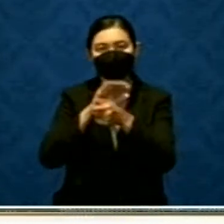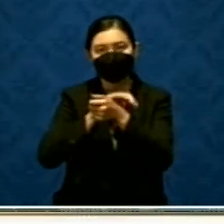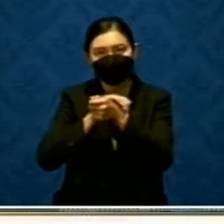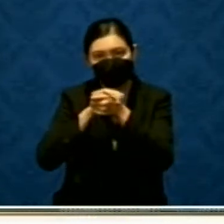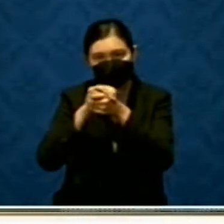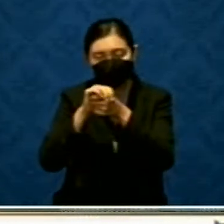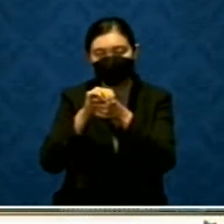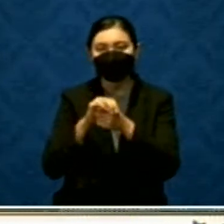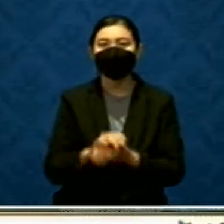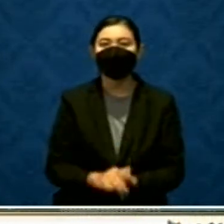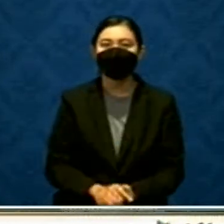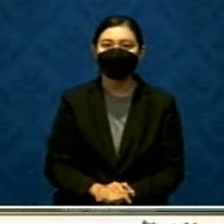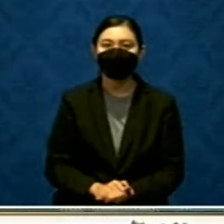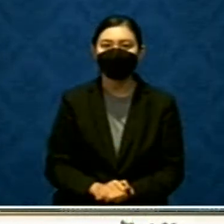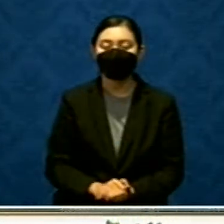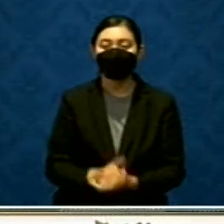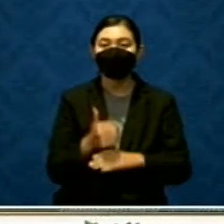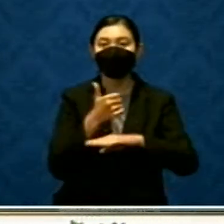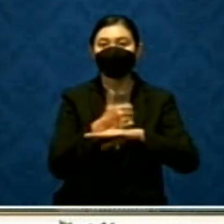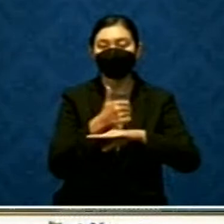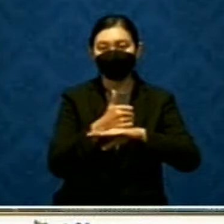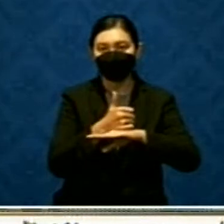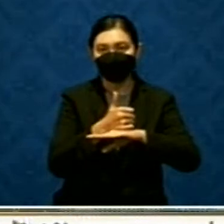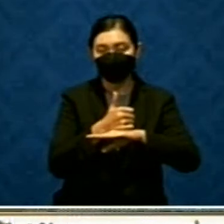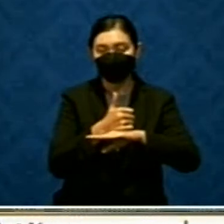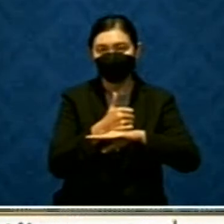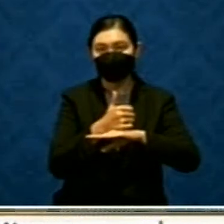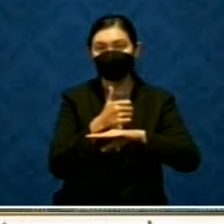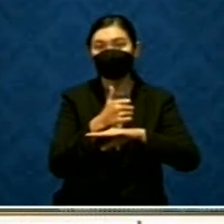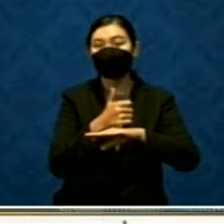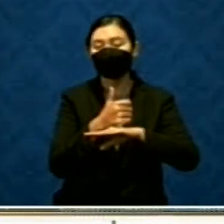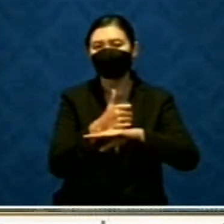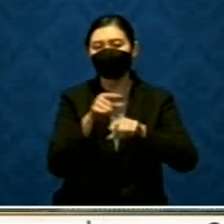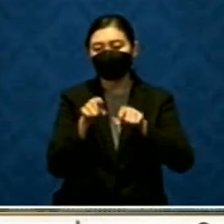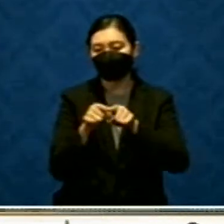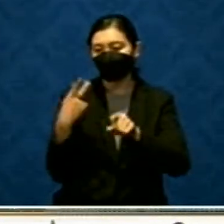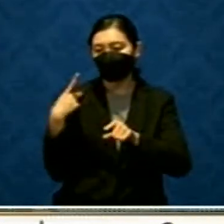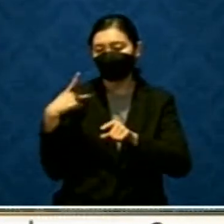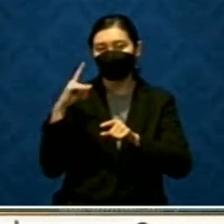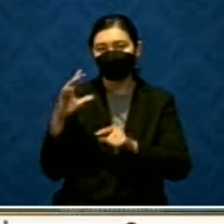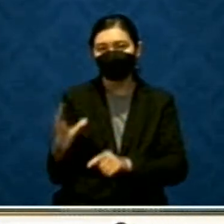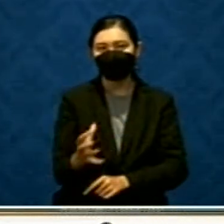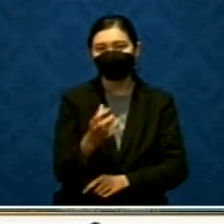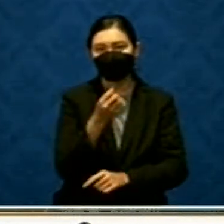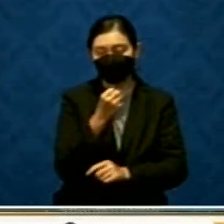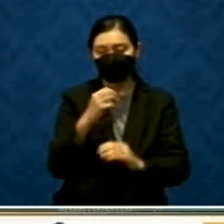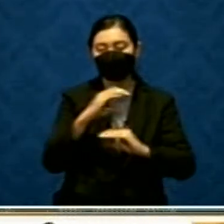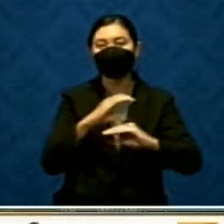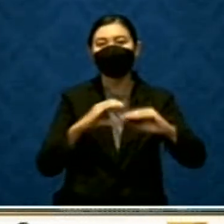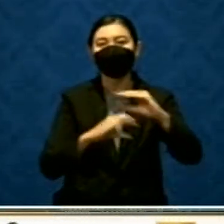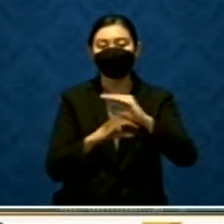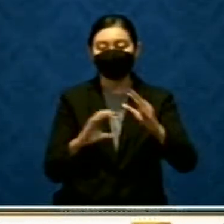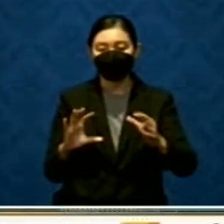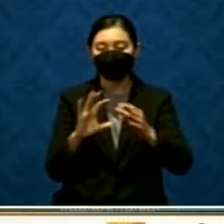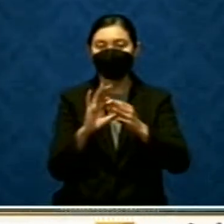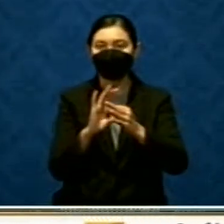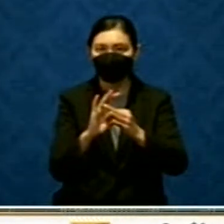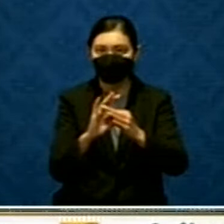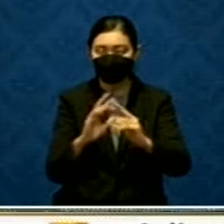อให้รัฐมนตรีว่าการกระทรวงมหาดไทยได้ประโยชน์ในการลงทุนของหจก.บุรีเจริญในโครงการรับเหมาของกระทรวงคมนาค